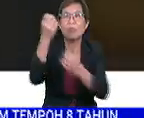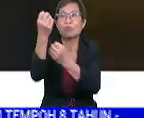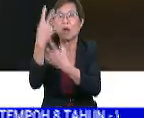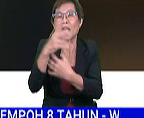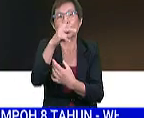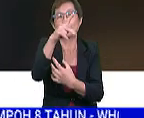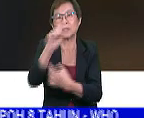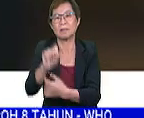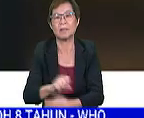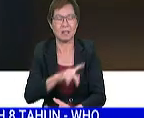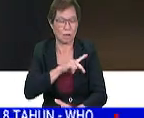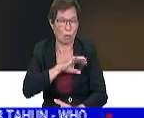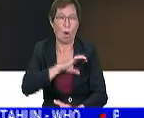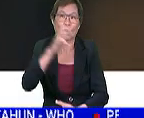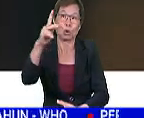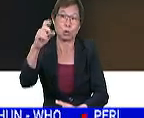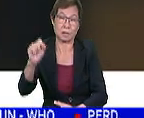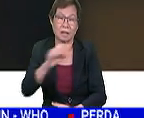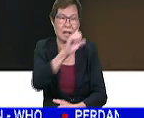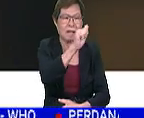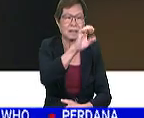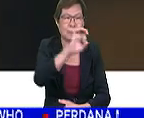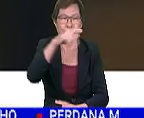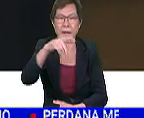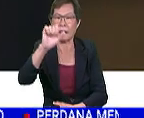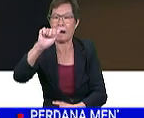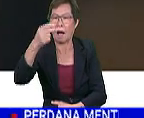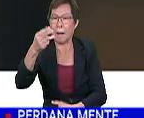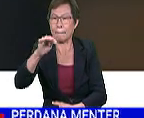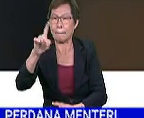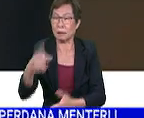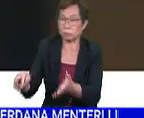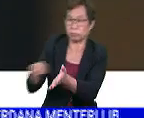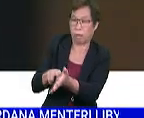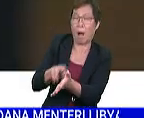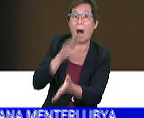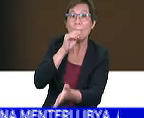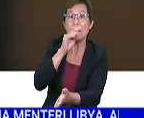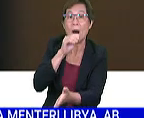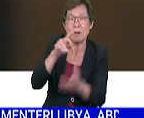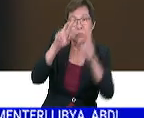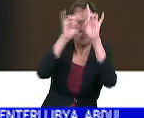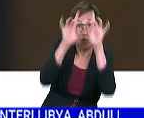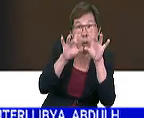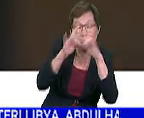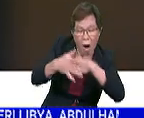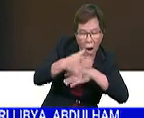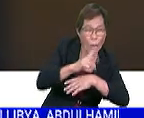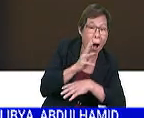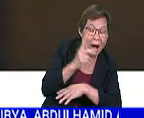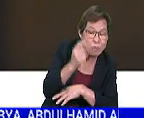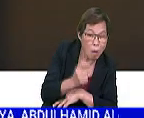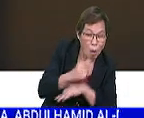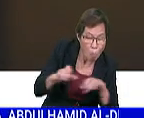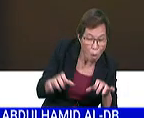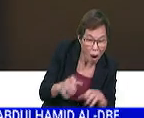setar ketua polis daerah kota setar acp Ahmad Sukri Mat akhir dalam kenyataannya berkata ujian saringan awal air kencing yang